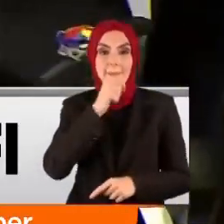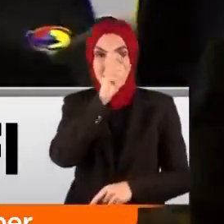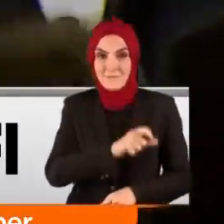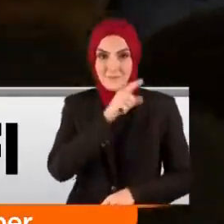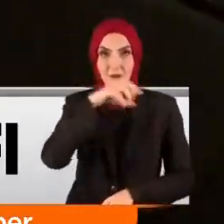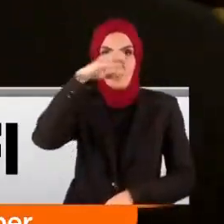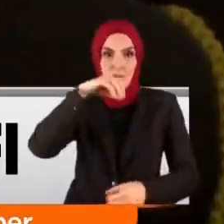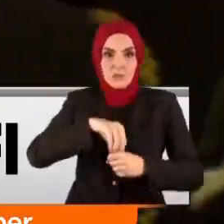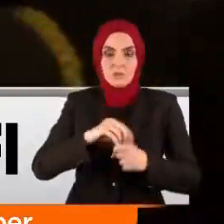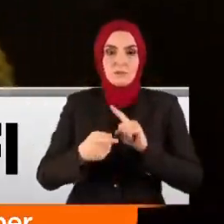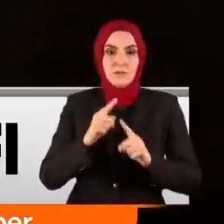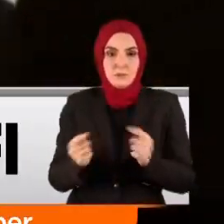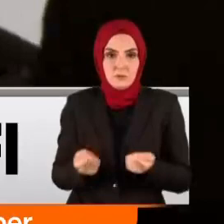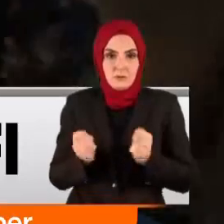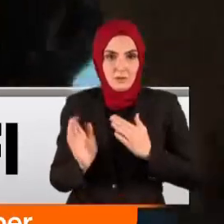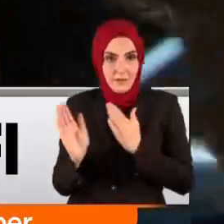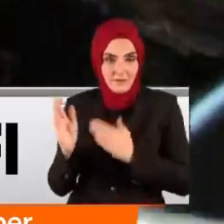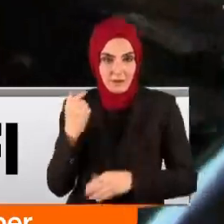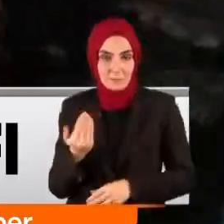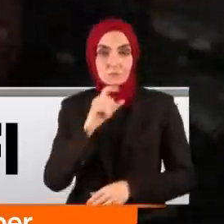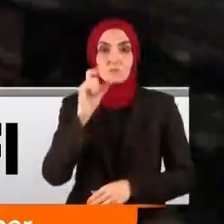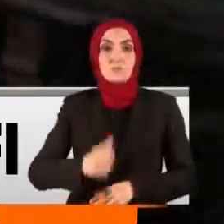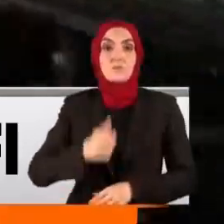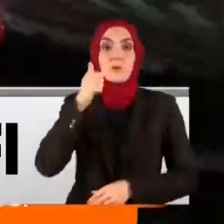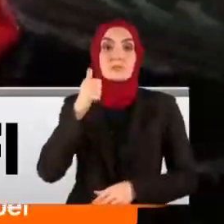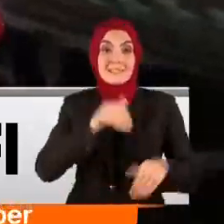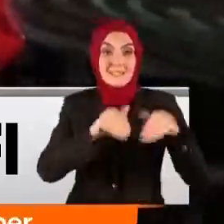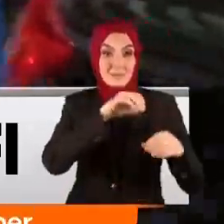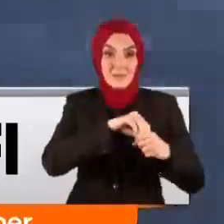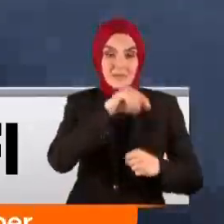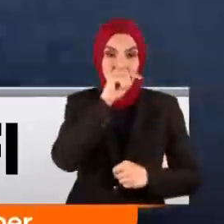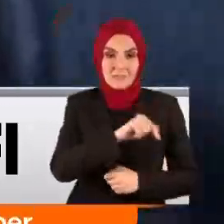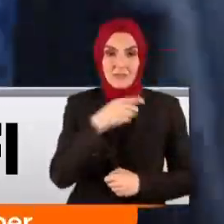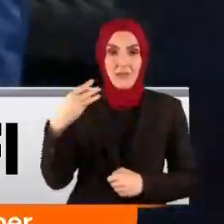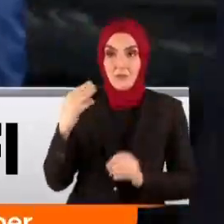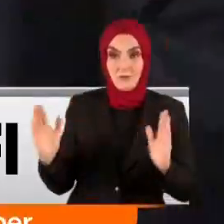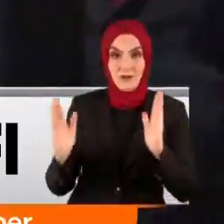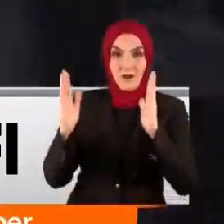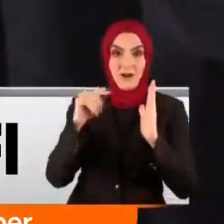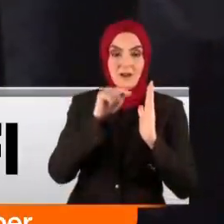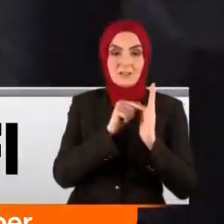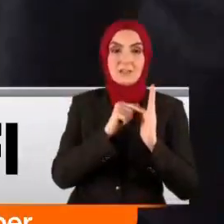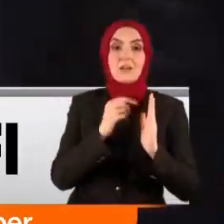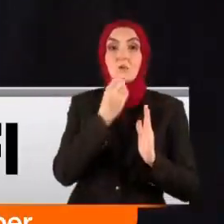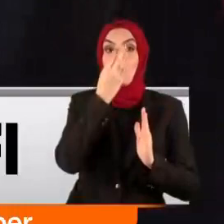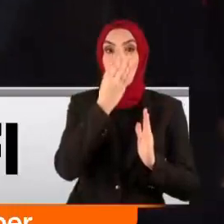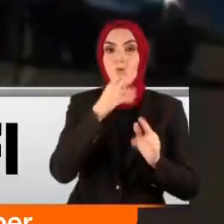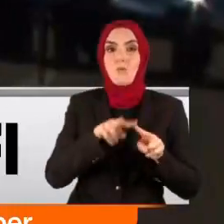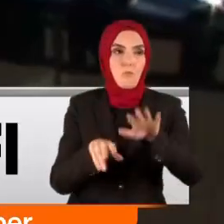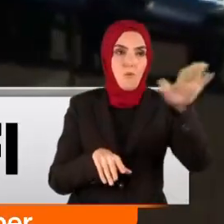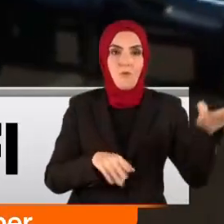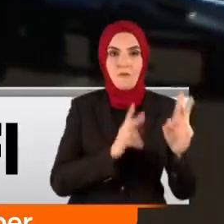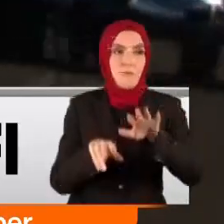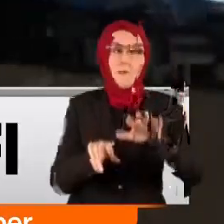yaparken Cumhurbaşkanlığı seçimlerinde Erdoğan'a karşı Abdullah Gül'ü muhalefetin adayı yapmaya çalıştığına yönelik bu sözleri Mersin'de